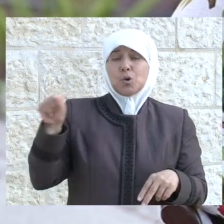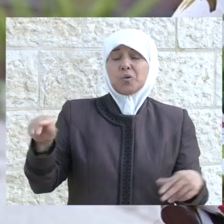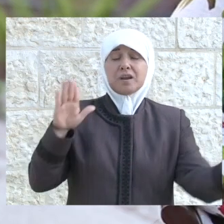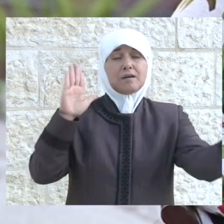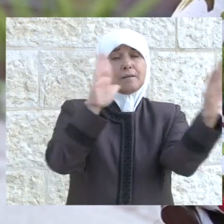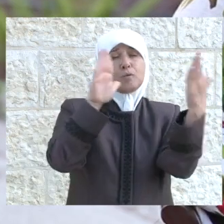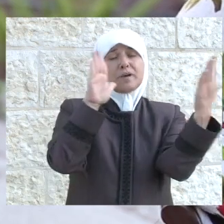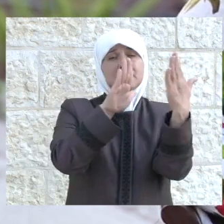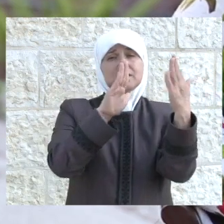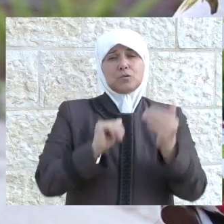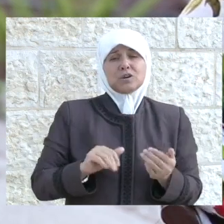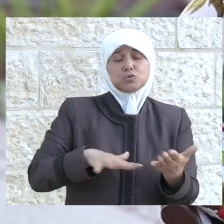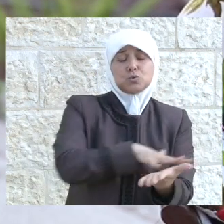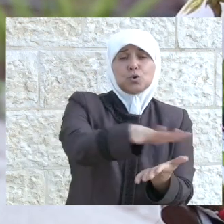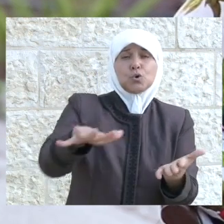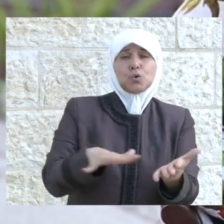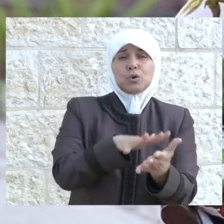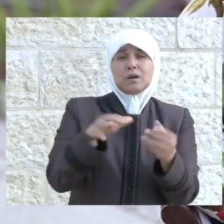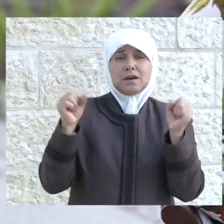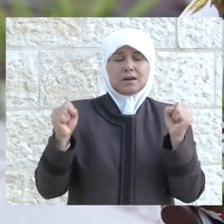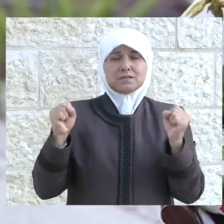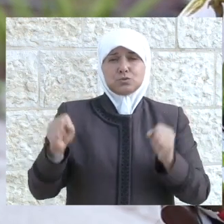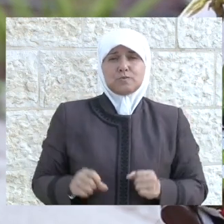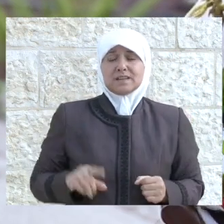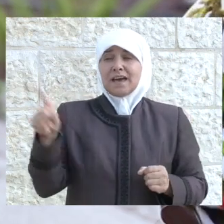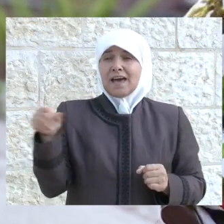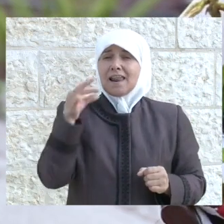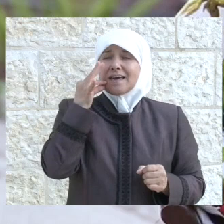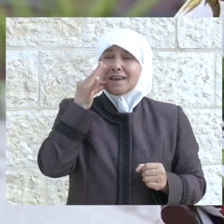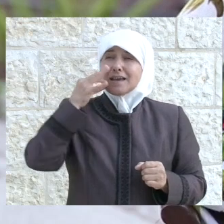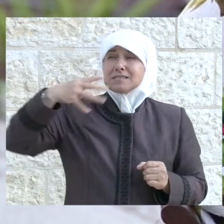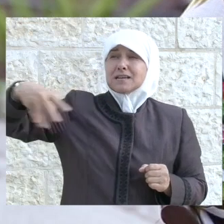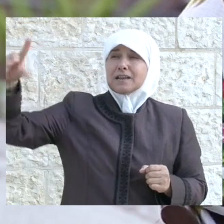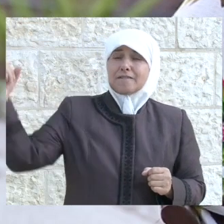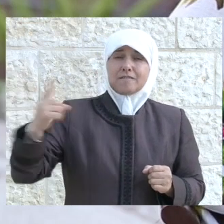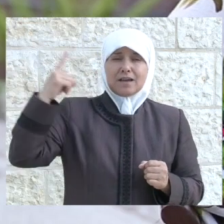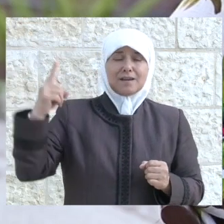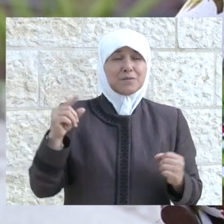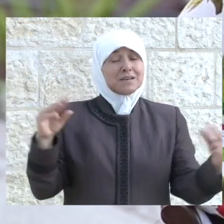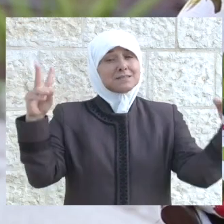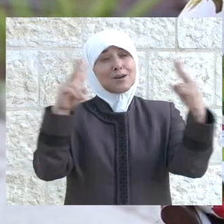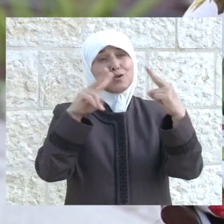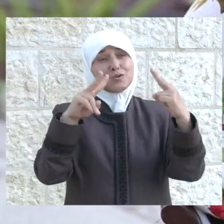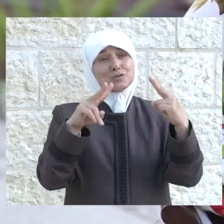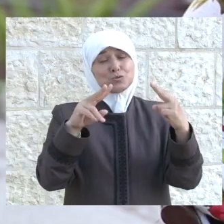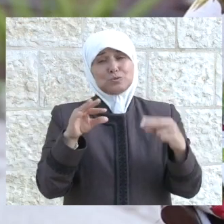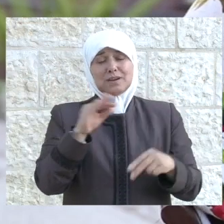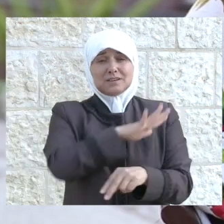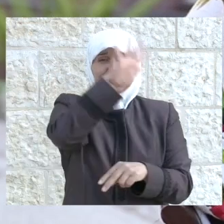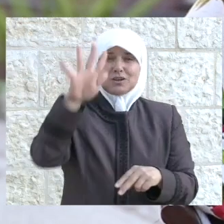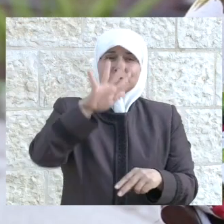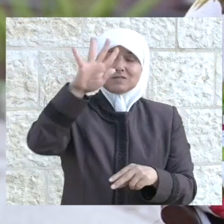لا بصيروا ينظروا إلنا نظرة مختلفة بدعم باحترام بحب كبير، وهذا الإشي عن